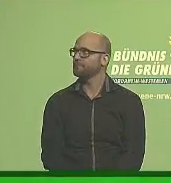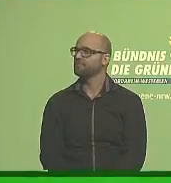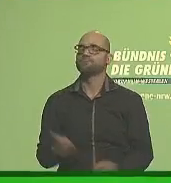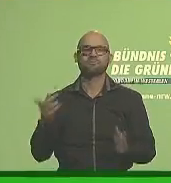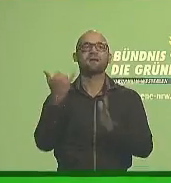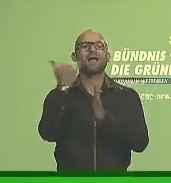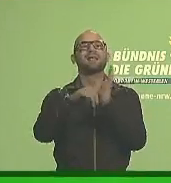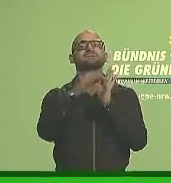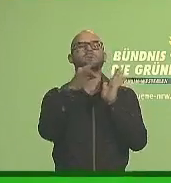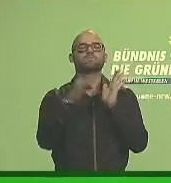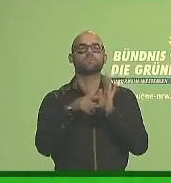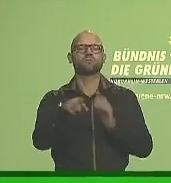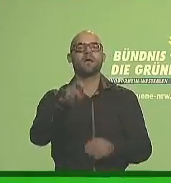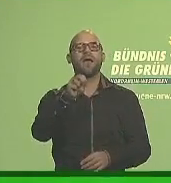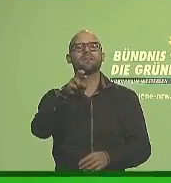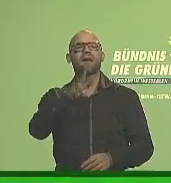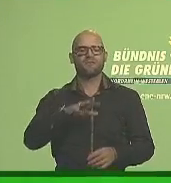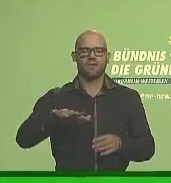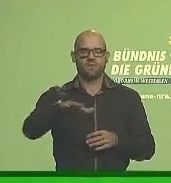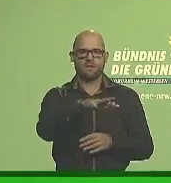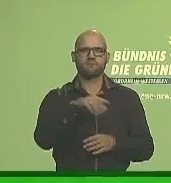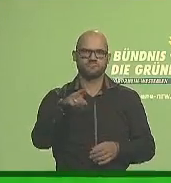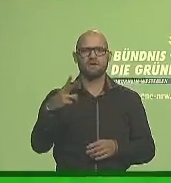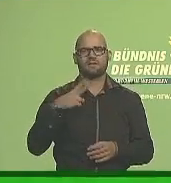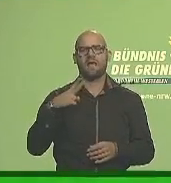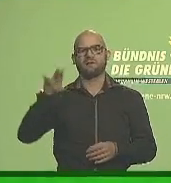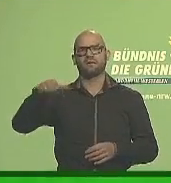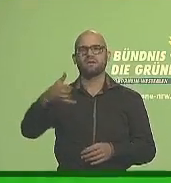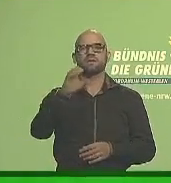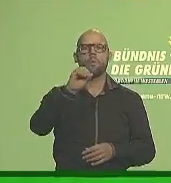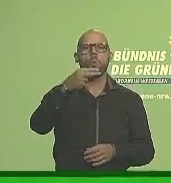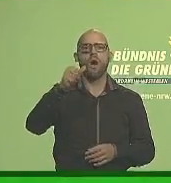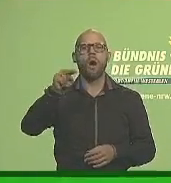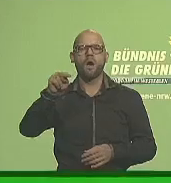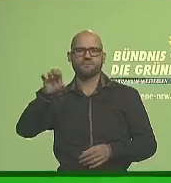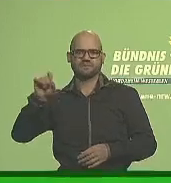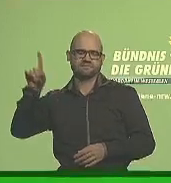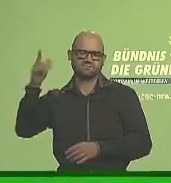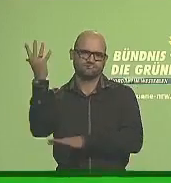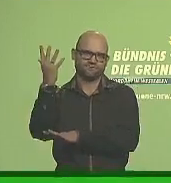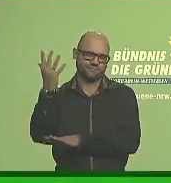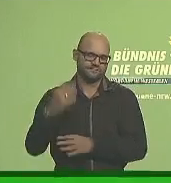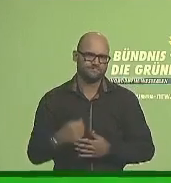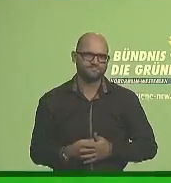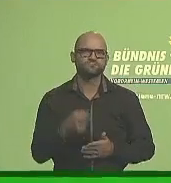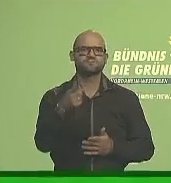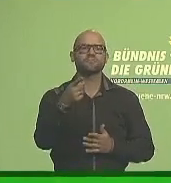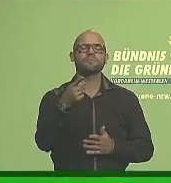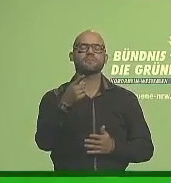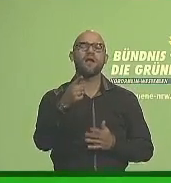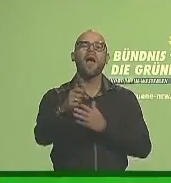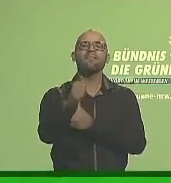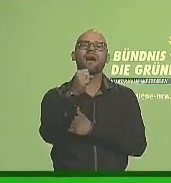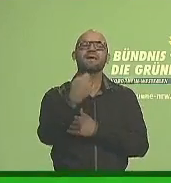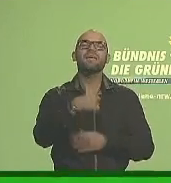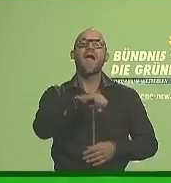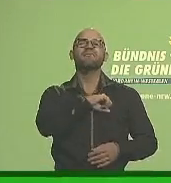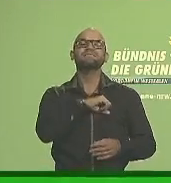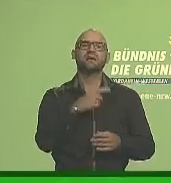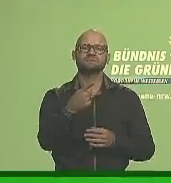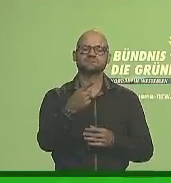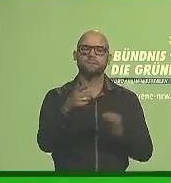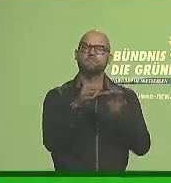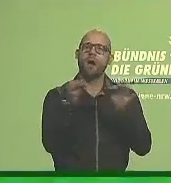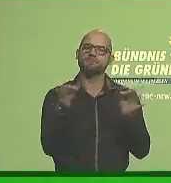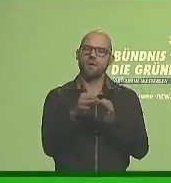Letzter Punkt, weil die Nordrhein-Westfalen-Sachen, die wird Johannes gleich darstellen, auch bei den Energieeffizienzmaßnahmen. Rösler selber hatte gesagt,